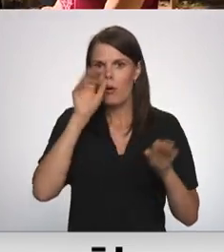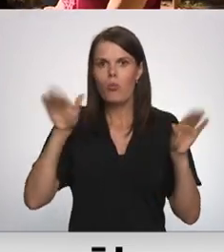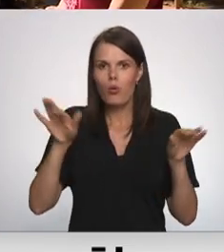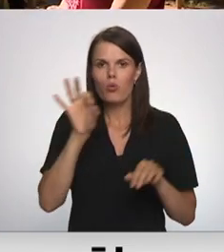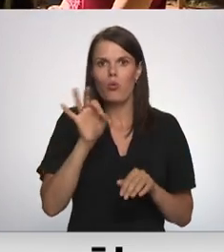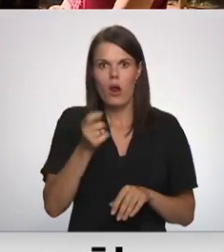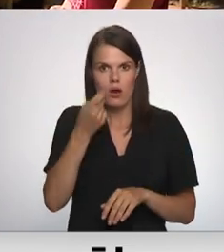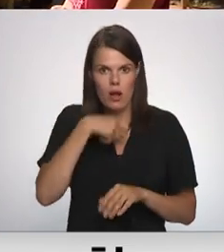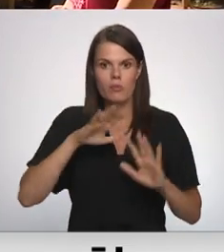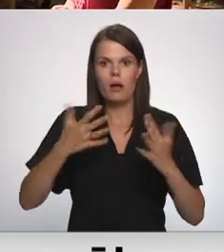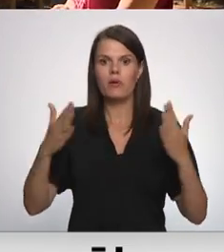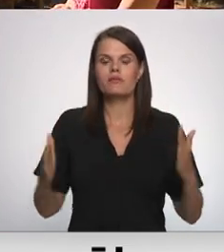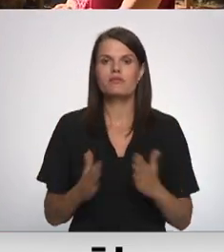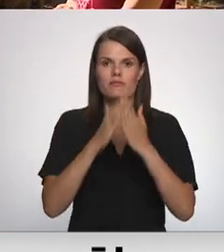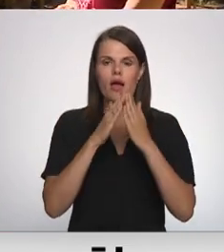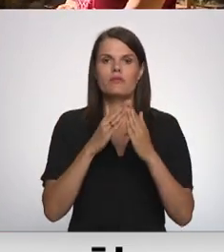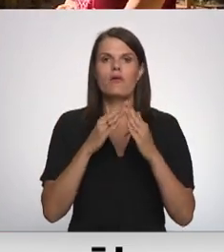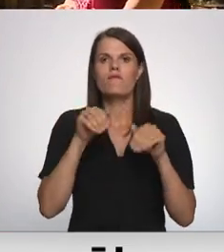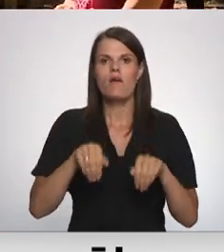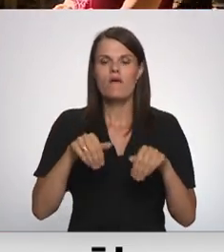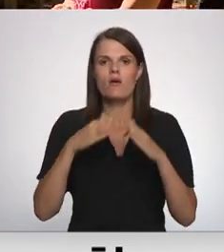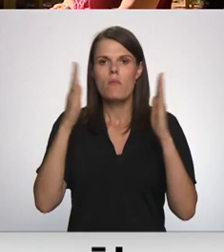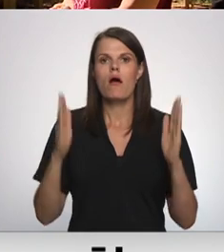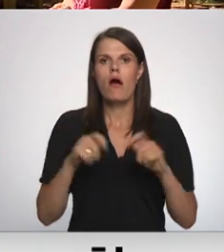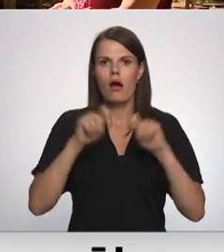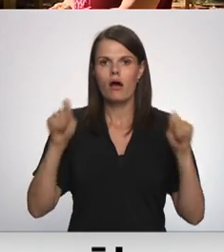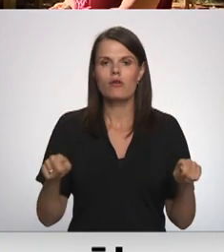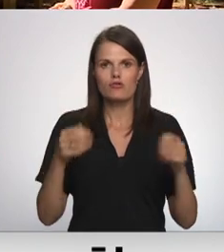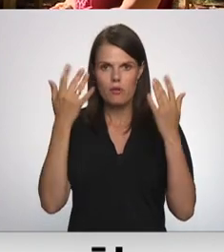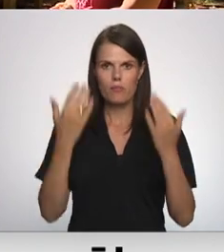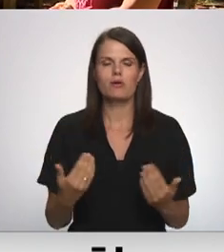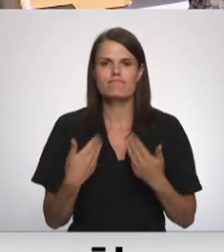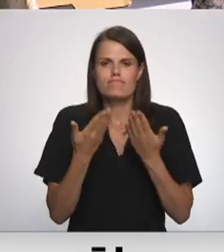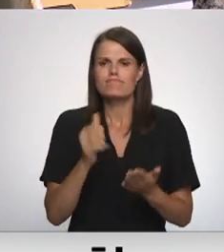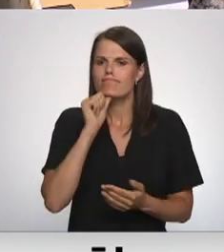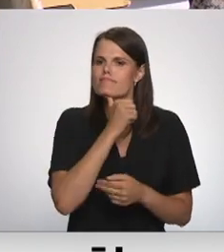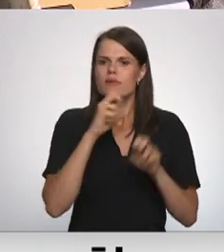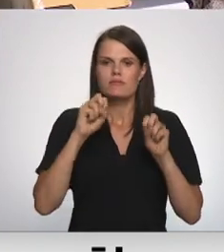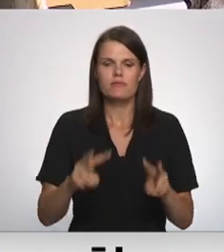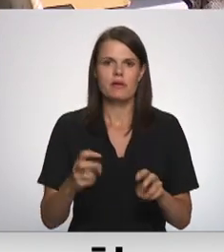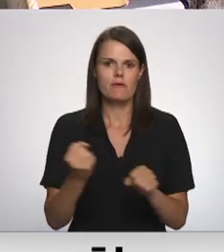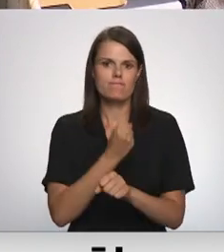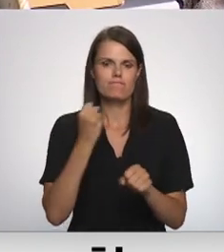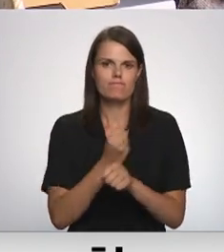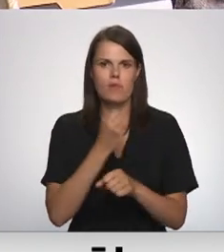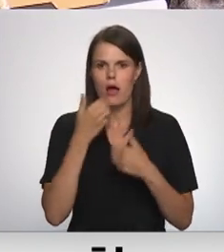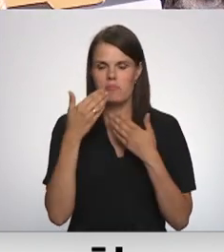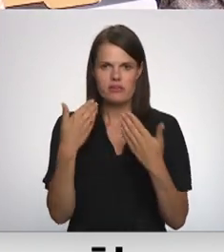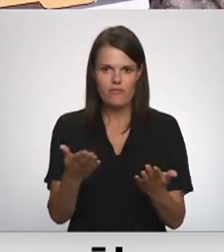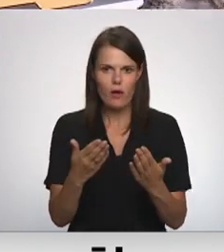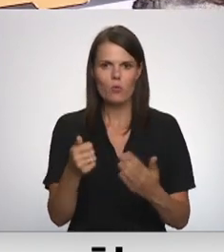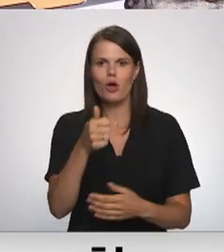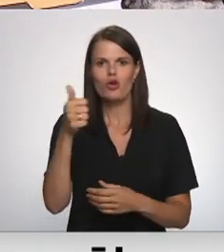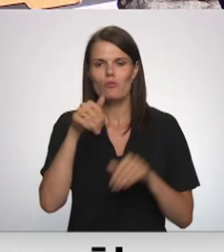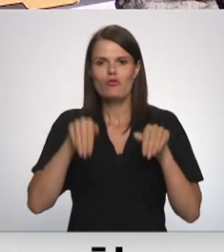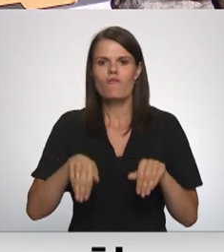Taču svinīgajā vāveru mājas atklāšanas pasākumā kuplastēm tika garts, speciāli viņām gatavots apsveikums –